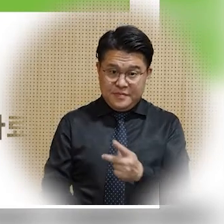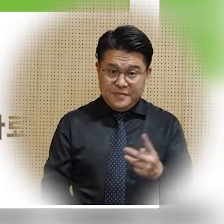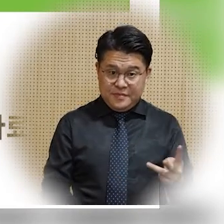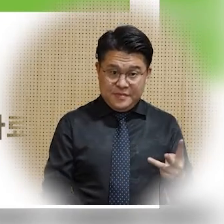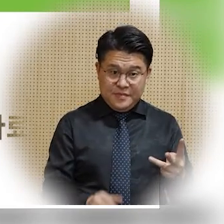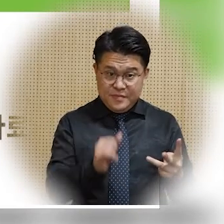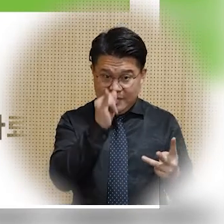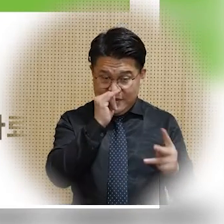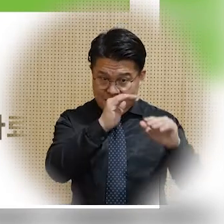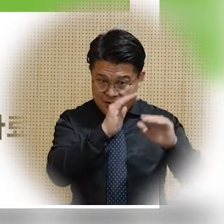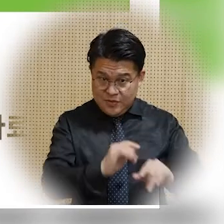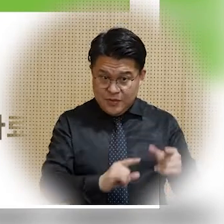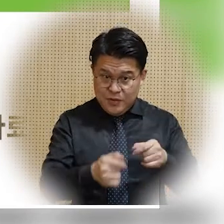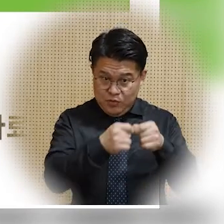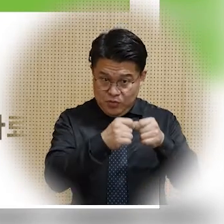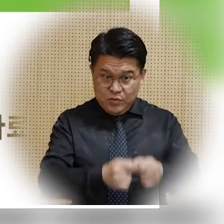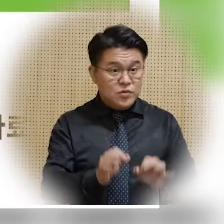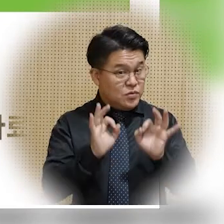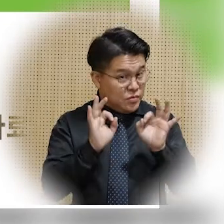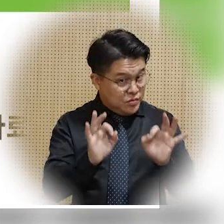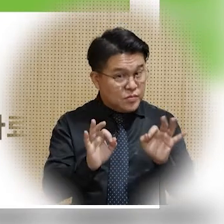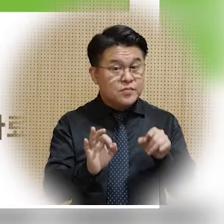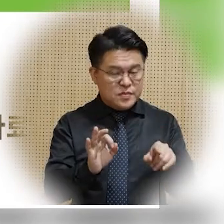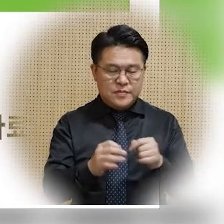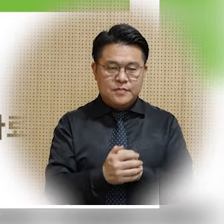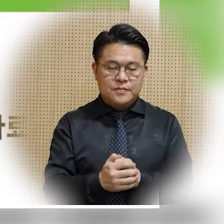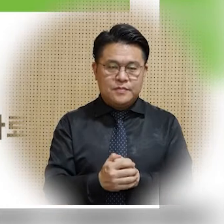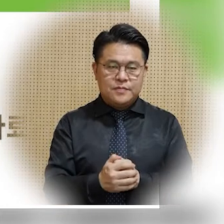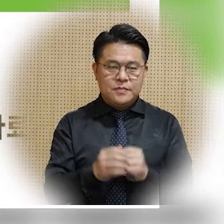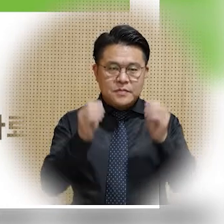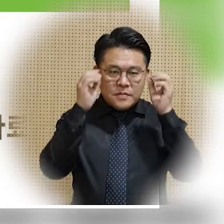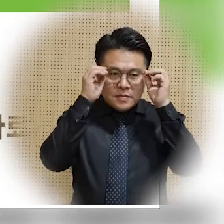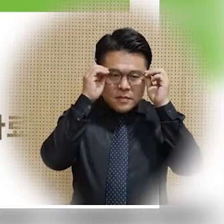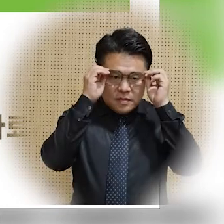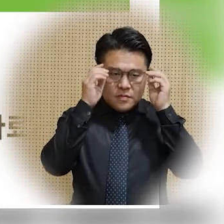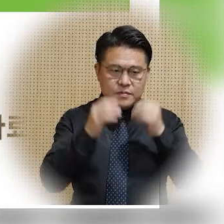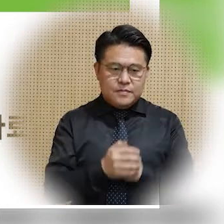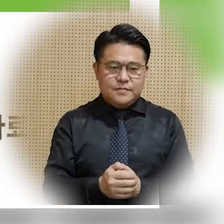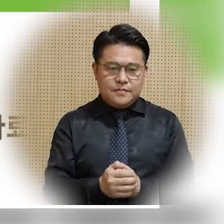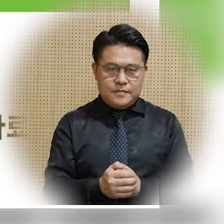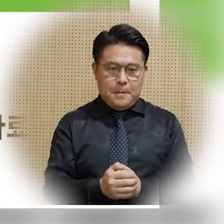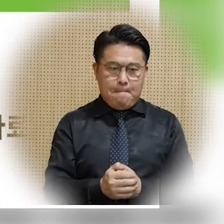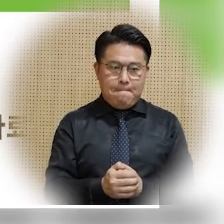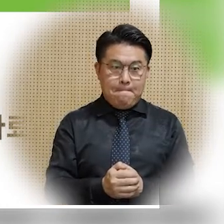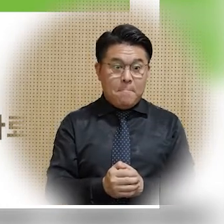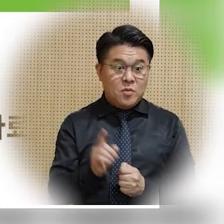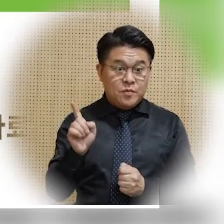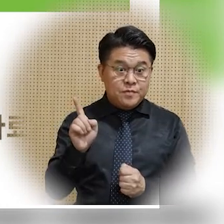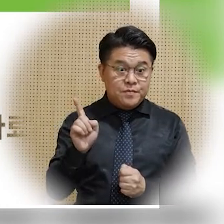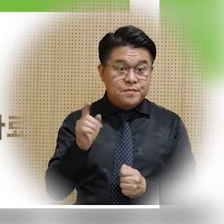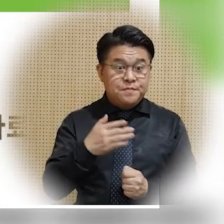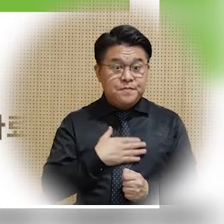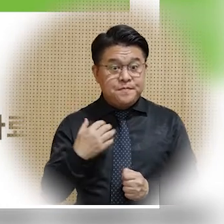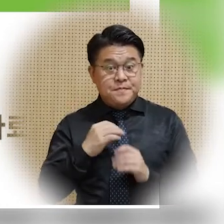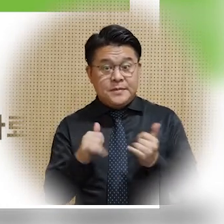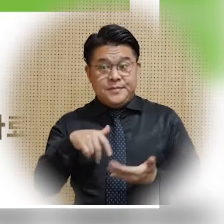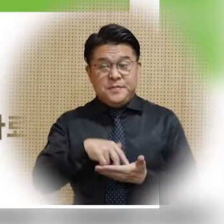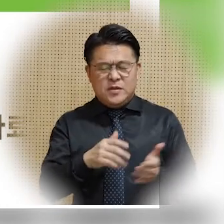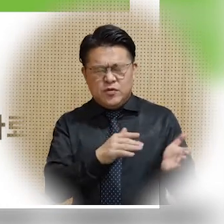1번, 2번, 3단계의 그런 해당되는 내용들을 한번 좀 구체적으로 살펴보시면서 어떻게 좀